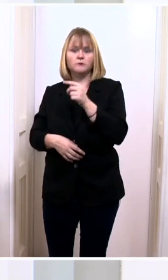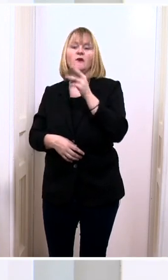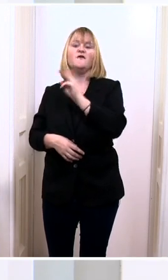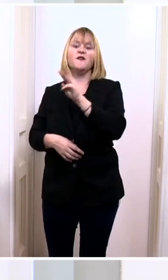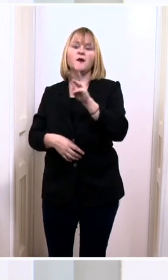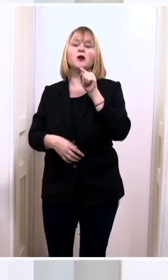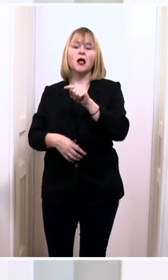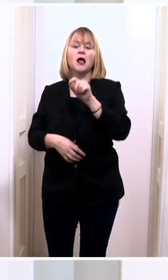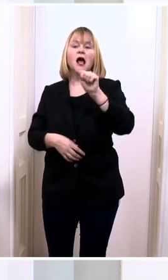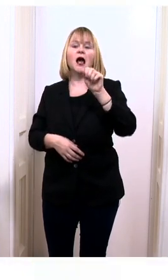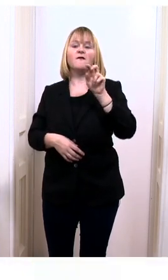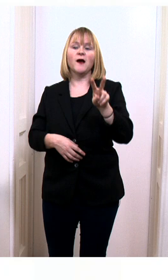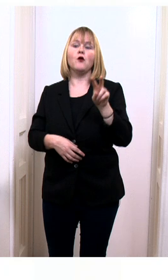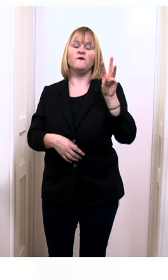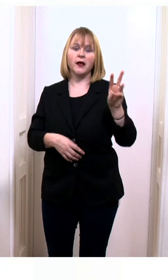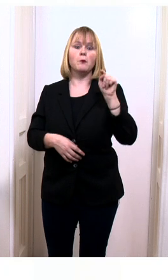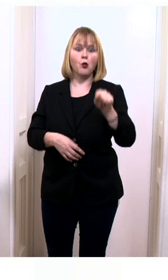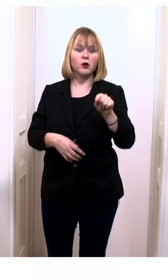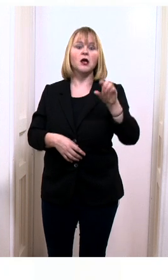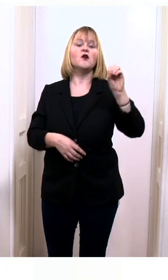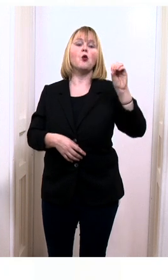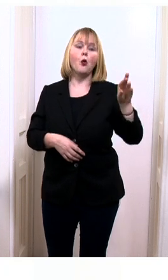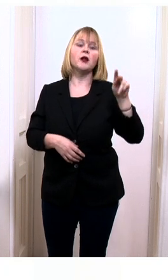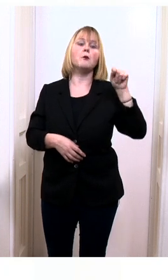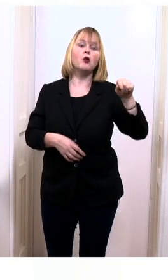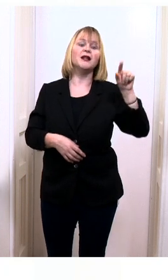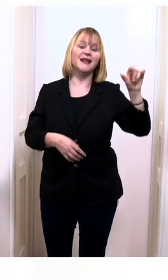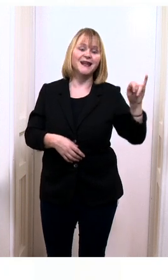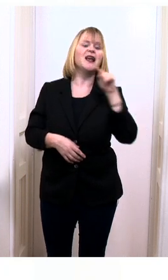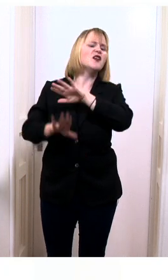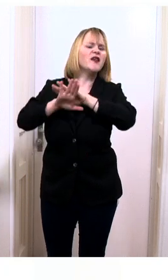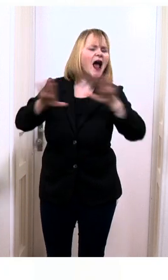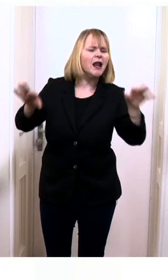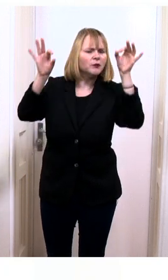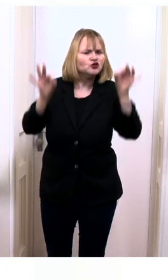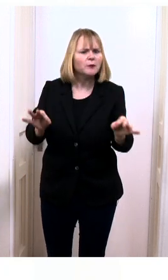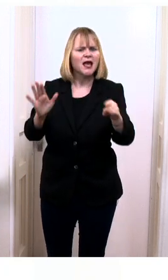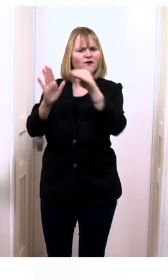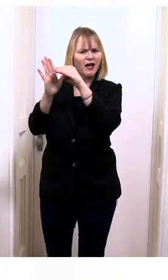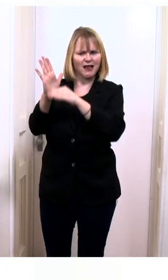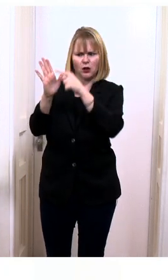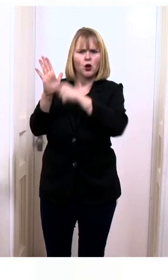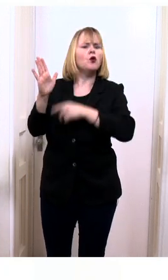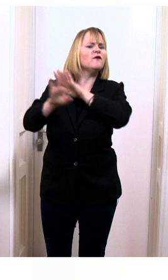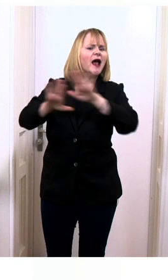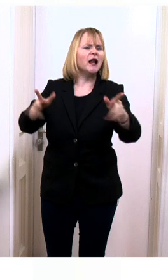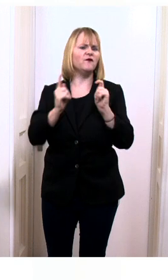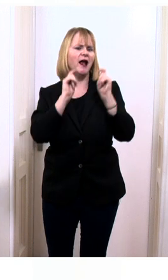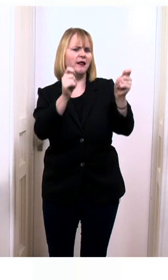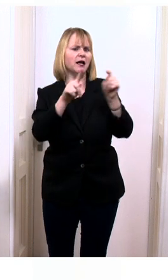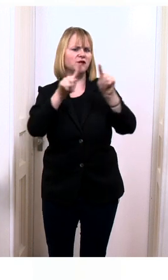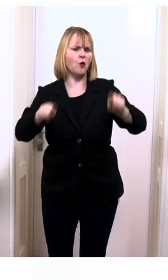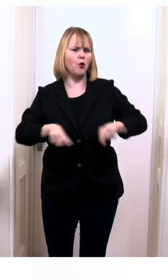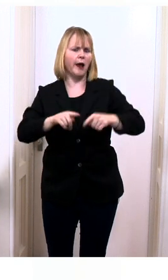Website des AVW unter corona.avw.li alle aktuellen Richtlinien und alle Antragsformulare, die man